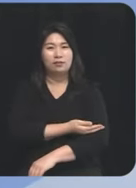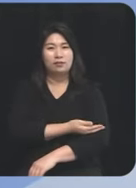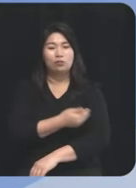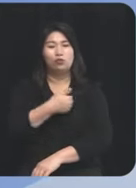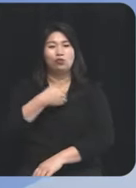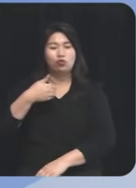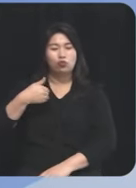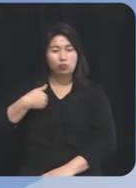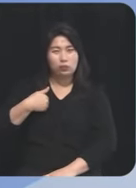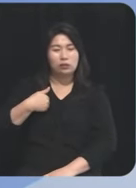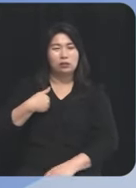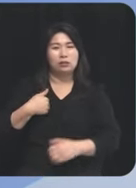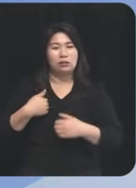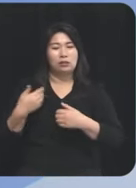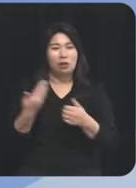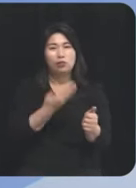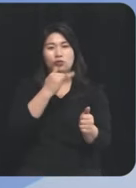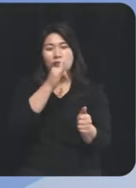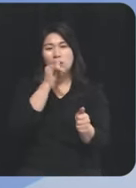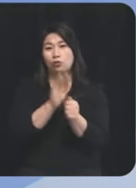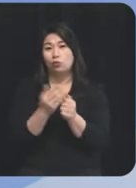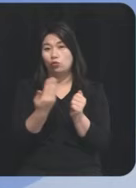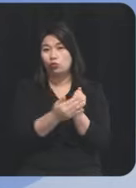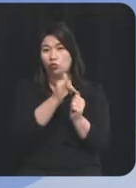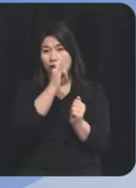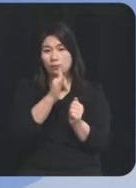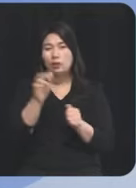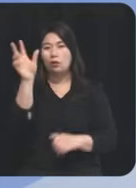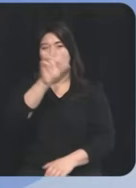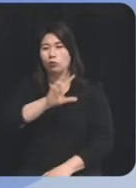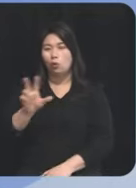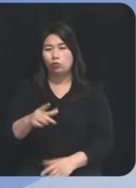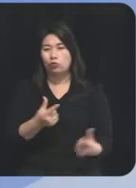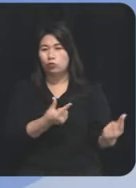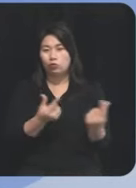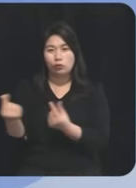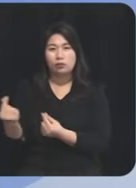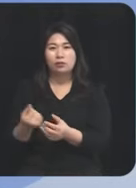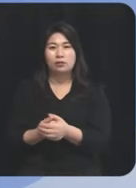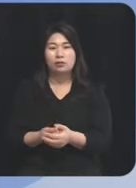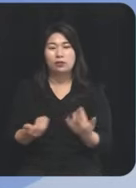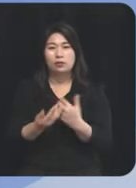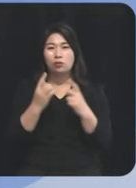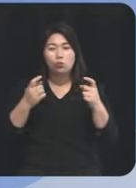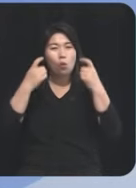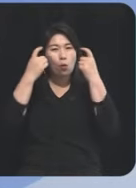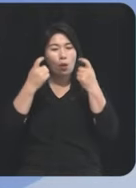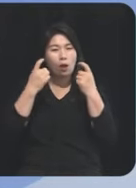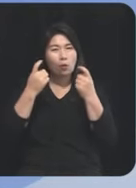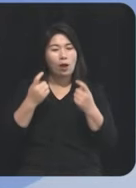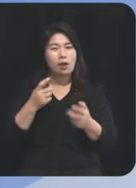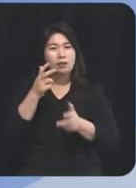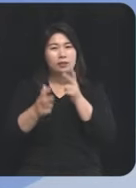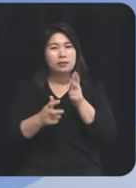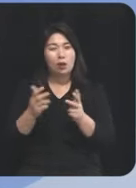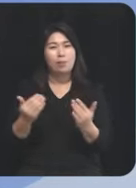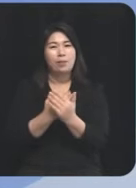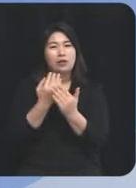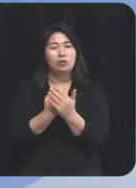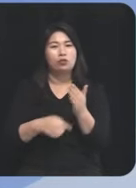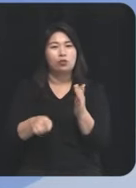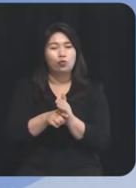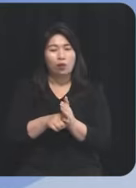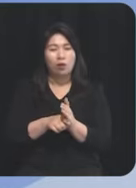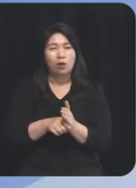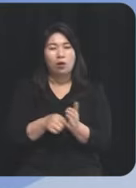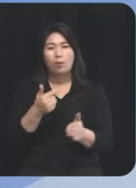충족할 수 있도록 지원을 하고 있습니다. 이런 것들을 전국화시키는 것은 제주도 관광산업을 위해서 매우 유의미한 일이다.